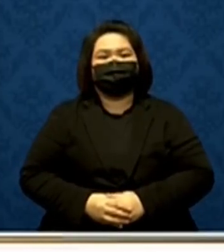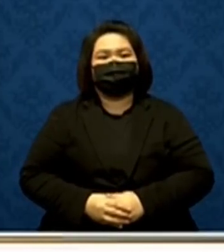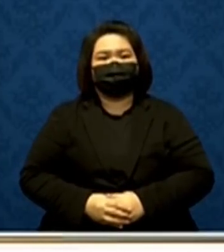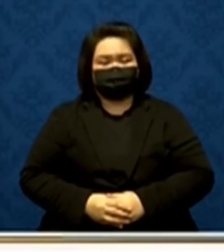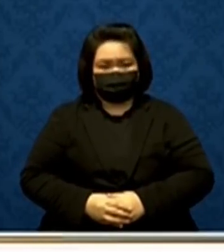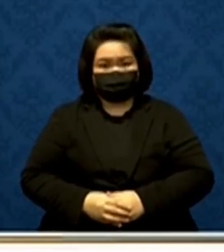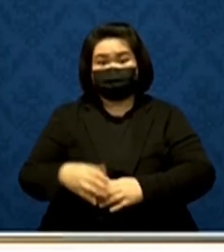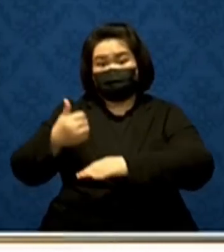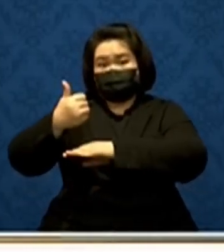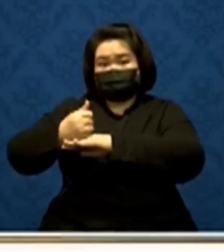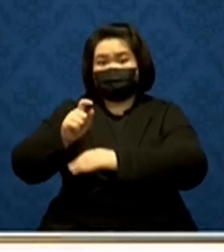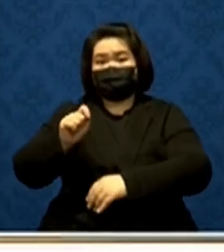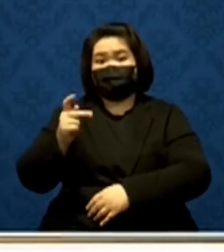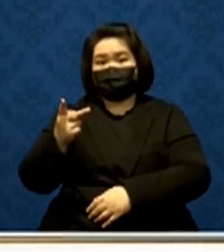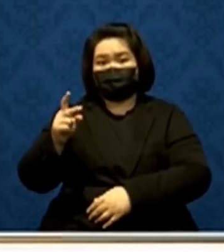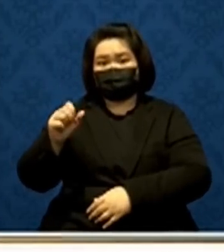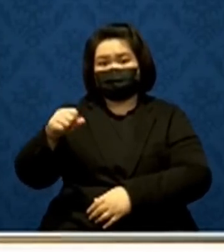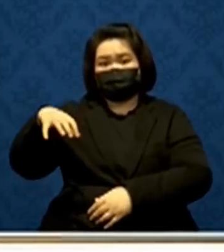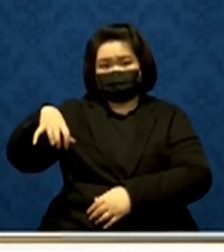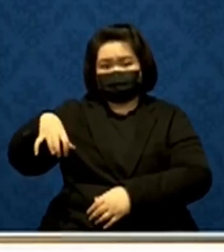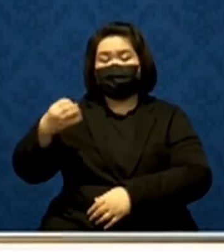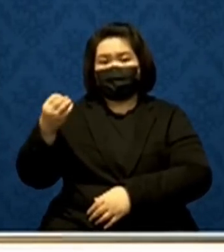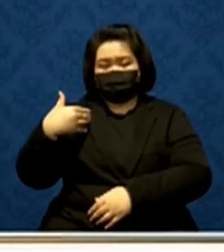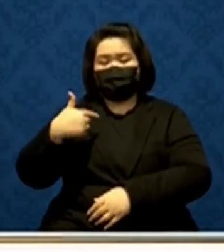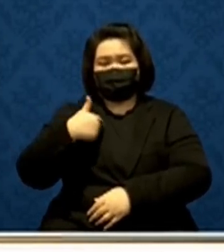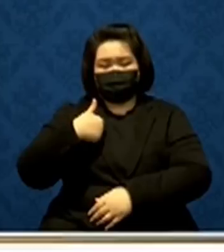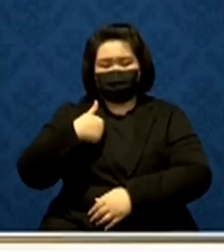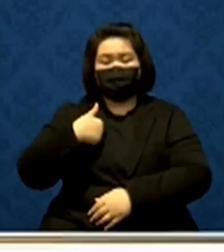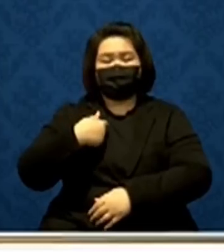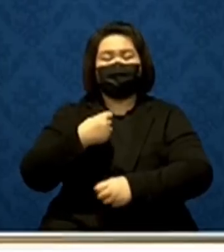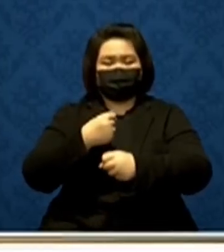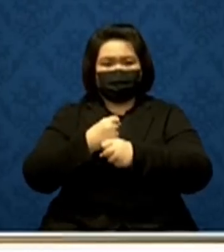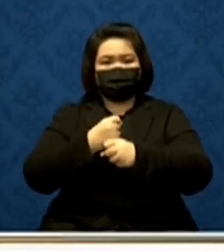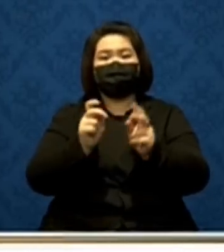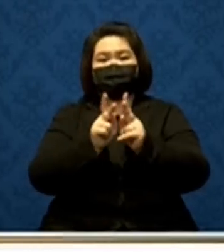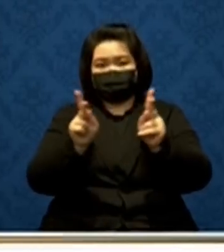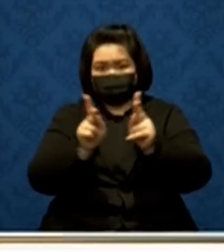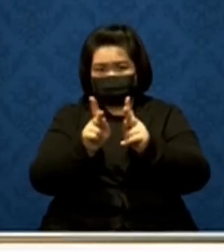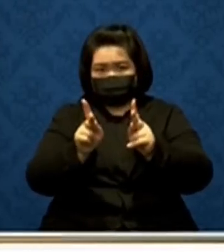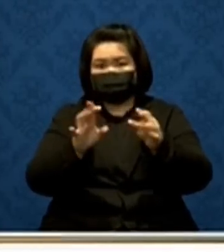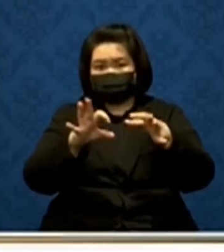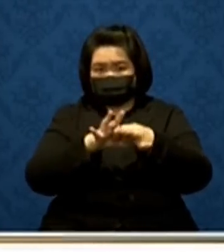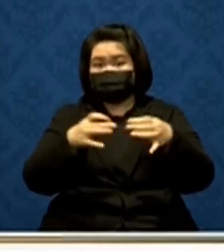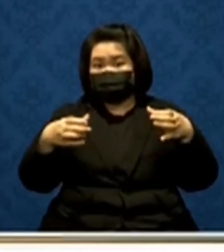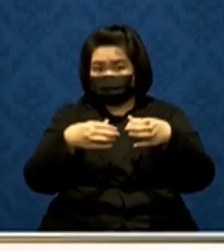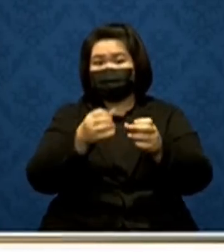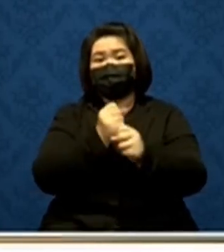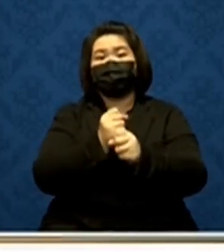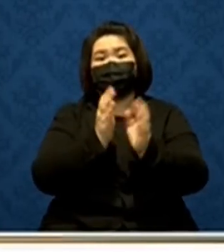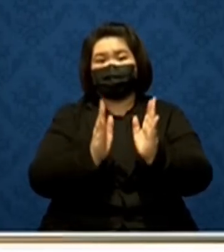ถ้าพูดในการออกอส.เสนอให้ผมลงนามแต่งตั้งคณะกรรมการสอบความรับผิดทางละเมิด